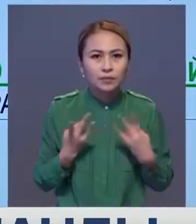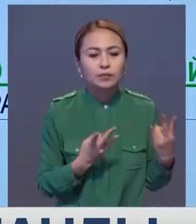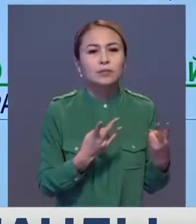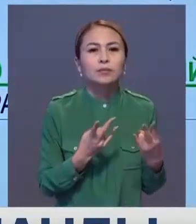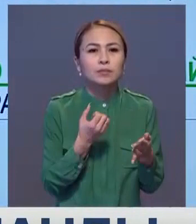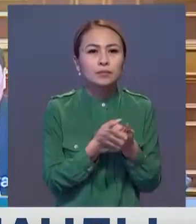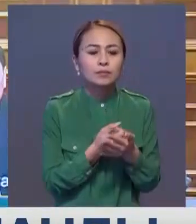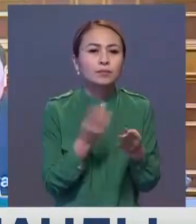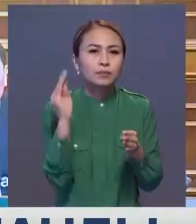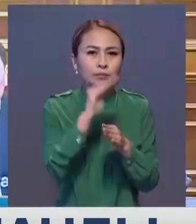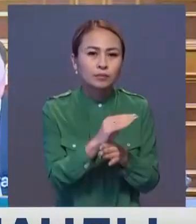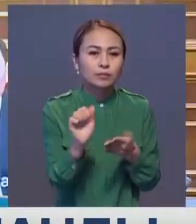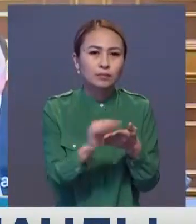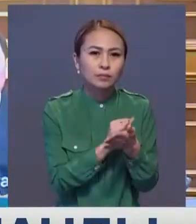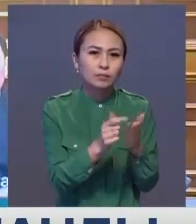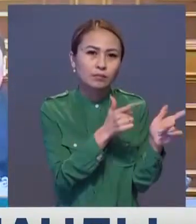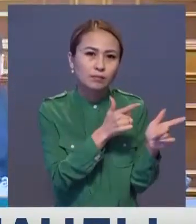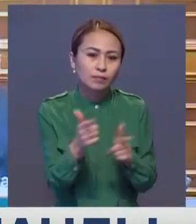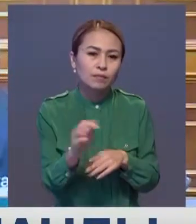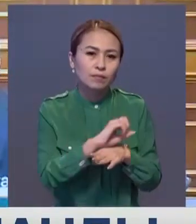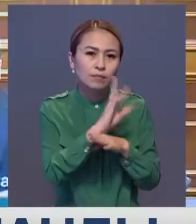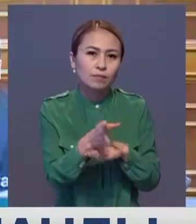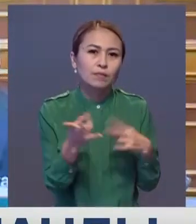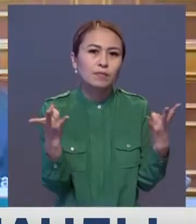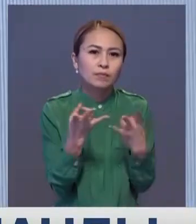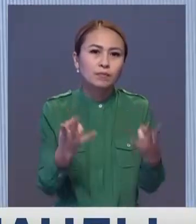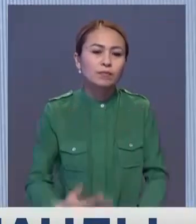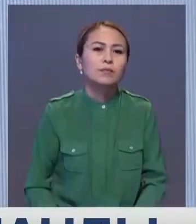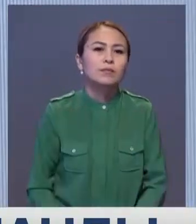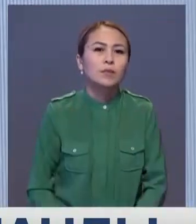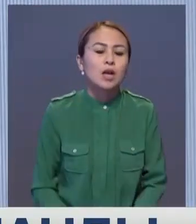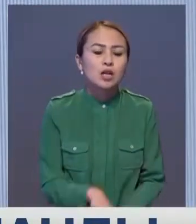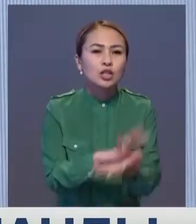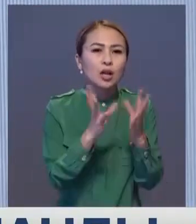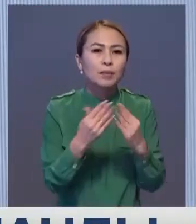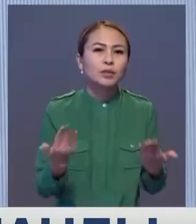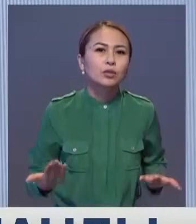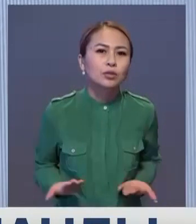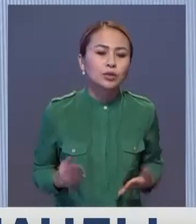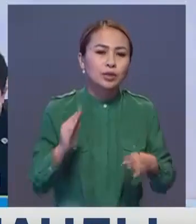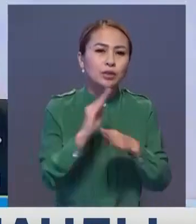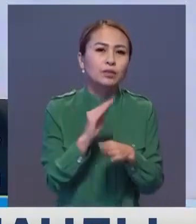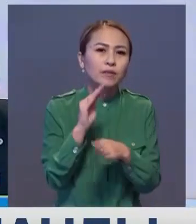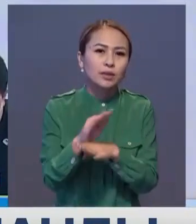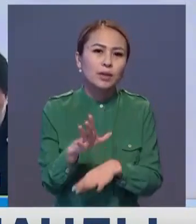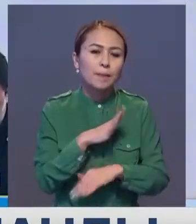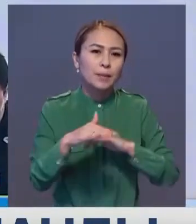жеткізіп, тиісті жобалық құжаттаманы дайын болуын қамтамасыз ету қажет. Жалпы тұрғын үй саясатын жетілдіруге арналған кешенді шараны іске асыру